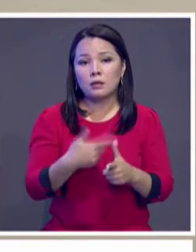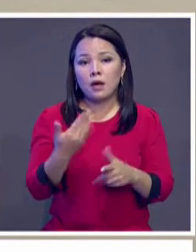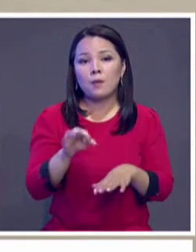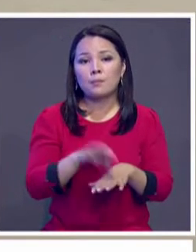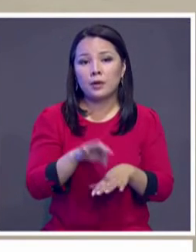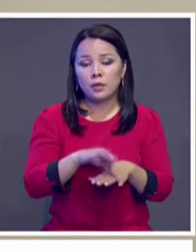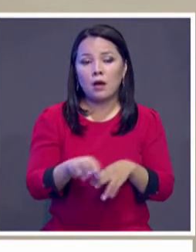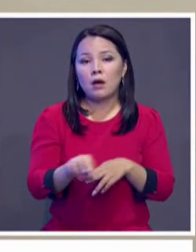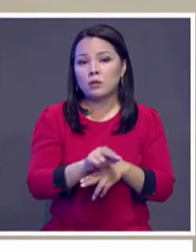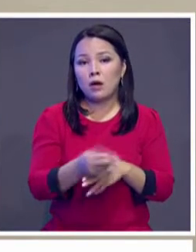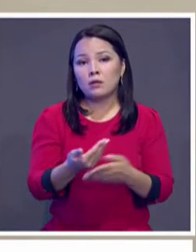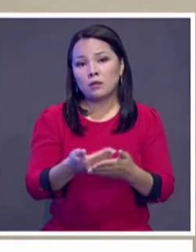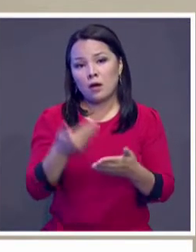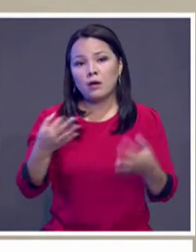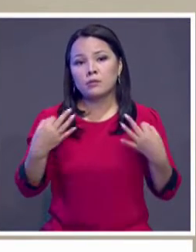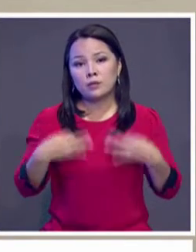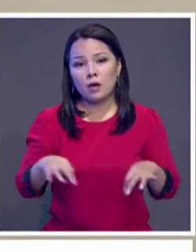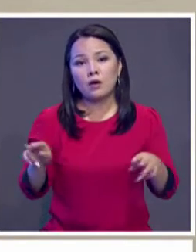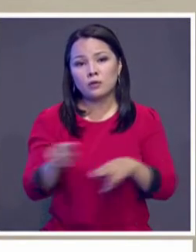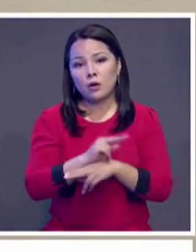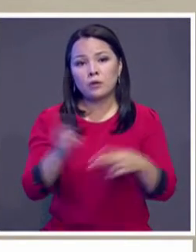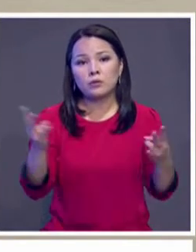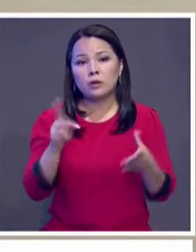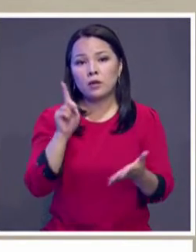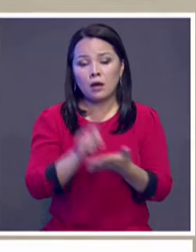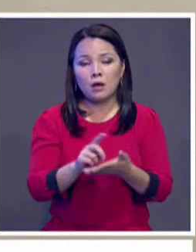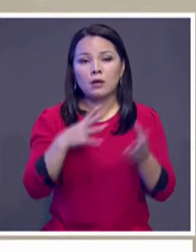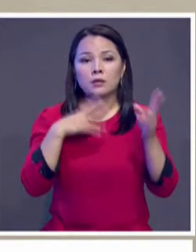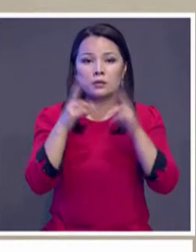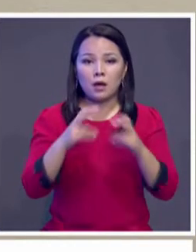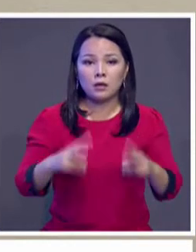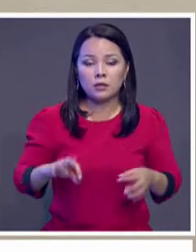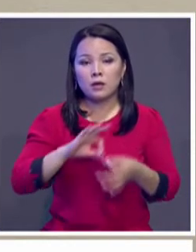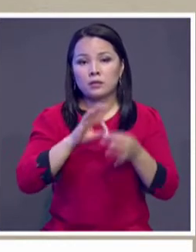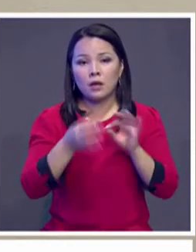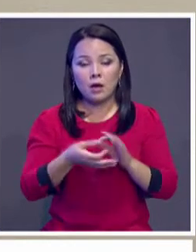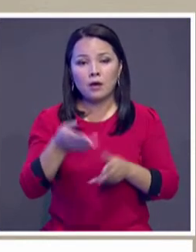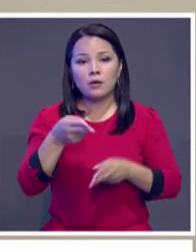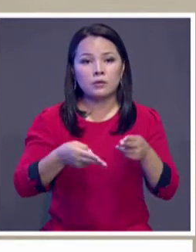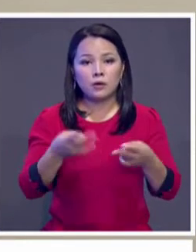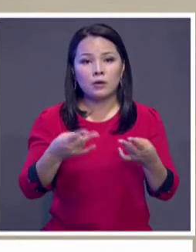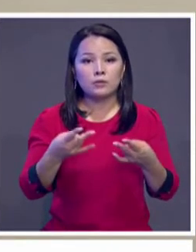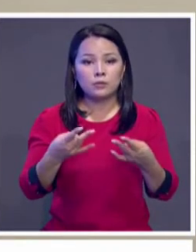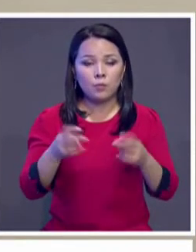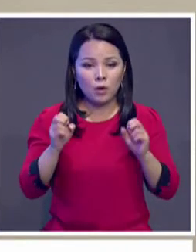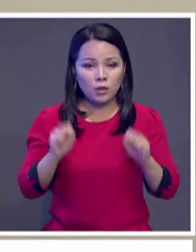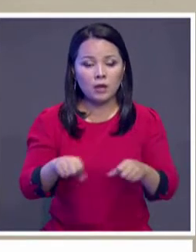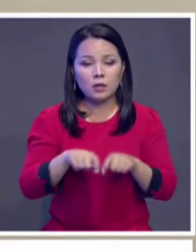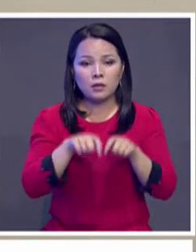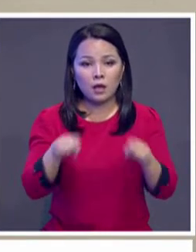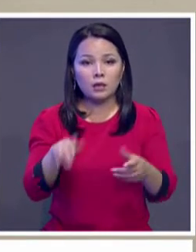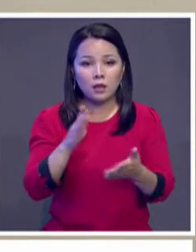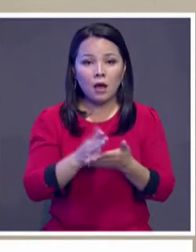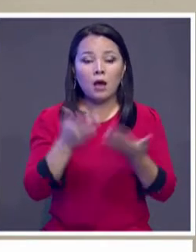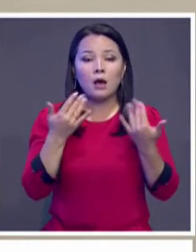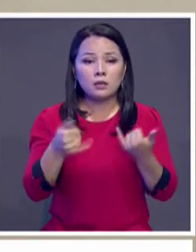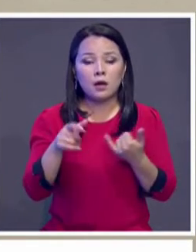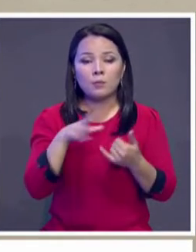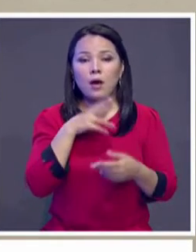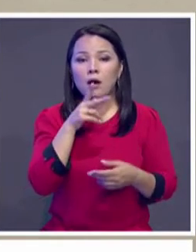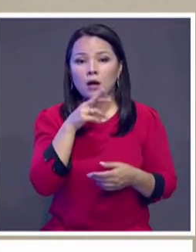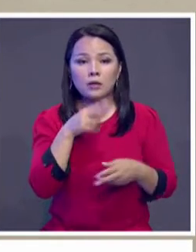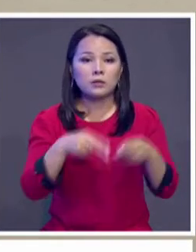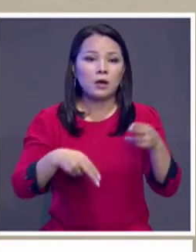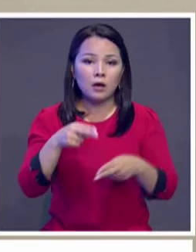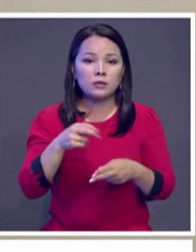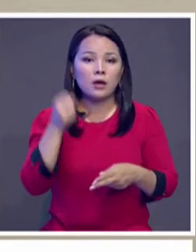алу өте маңызды. Жалпы бұндай ауруларды лапароскопия негізінде немесе кесу арқылы емдеуге болады. Алайда қазір Кореяда кесу